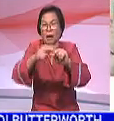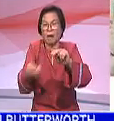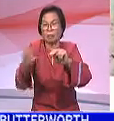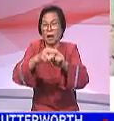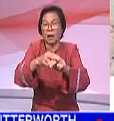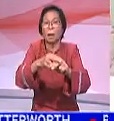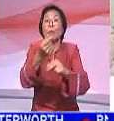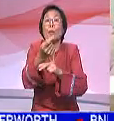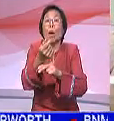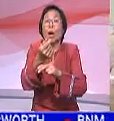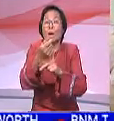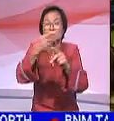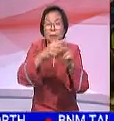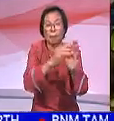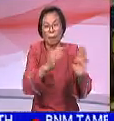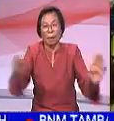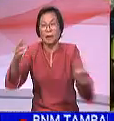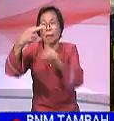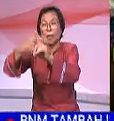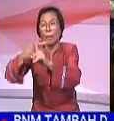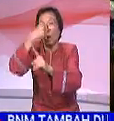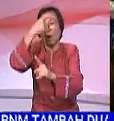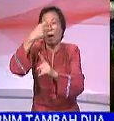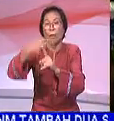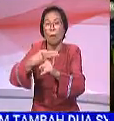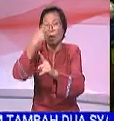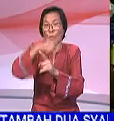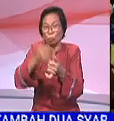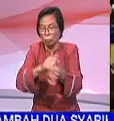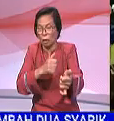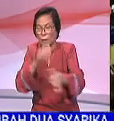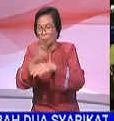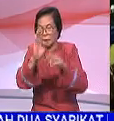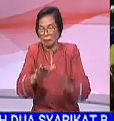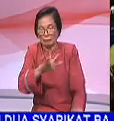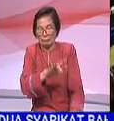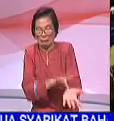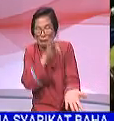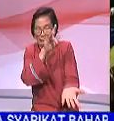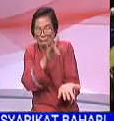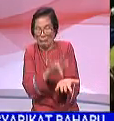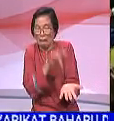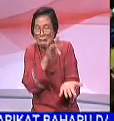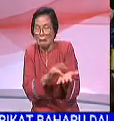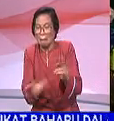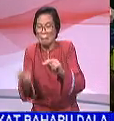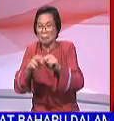barangan mentah sepanjang Ramadan bagi mengelak tindakan peniaga yang mengambil kesempatan menaikkan harga